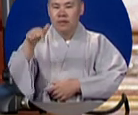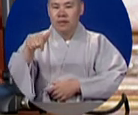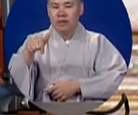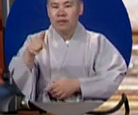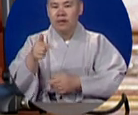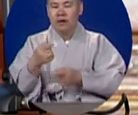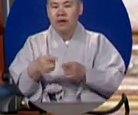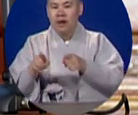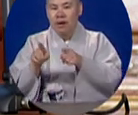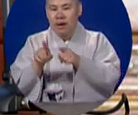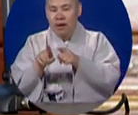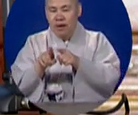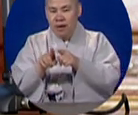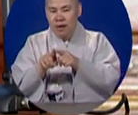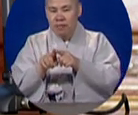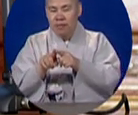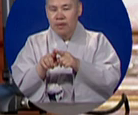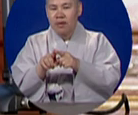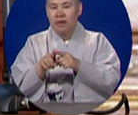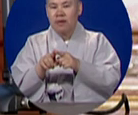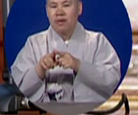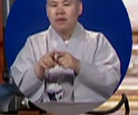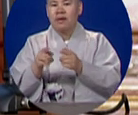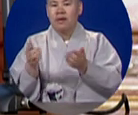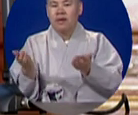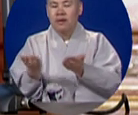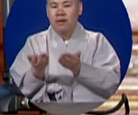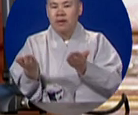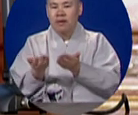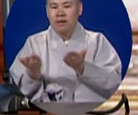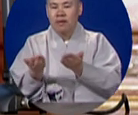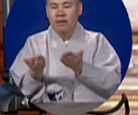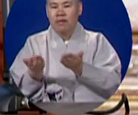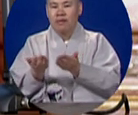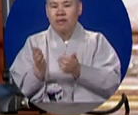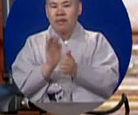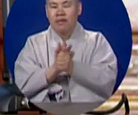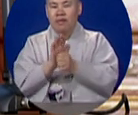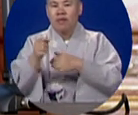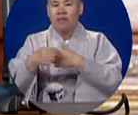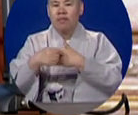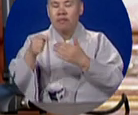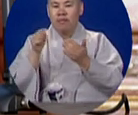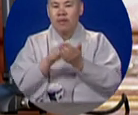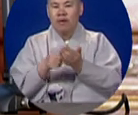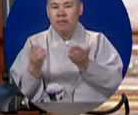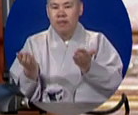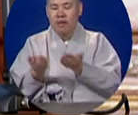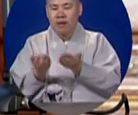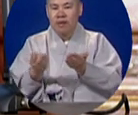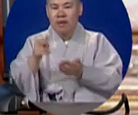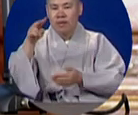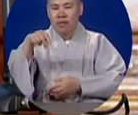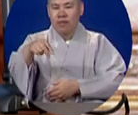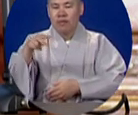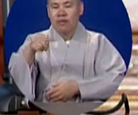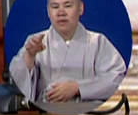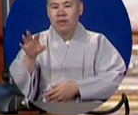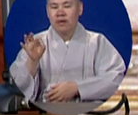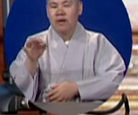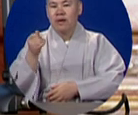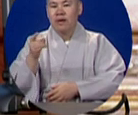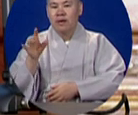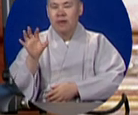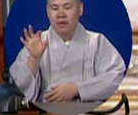함께 작용하는 온갖 마음작용을 전부 수상행이라고 그런다